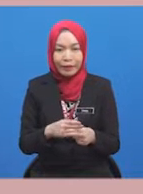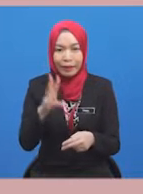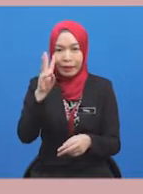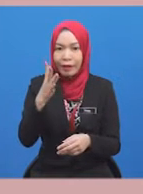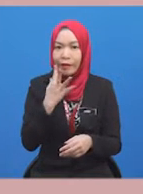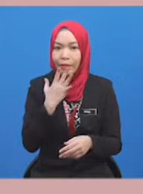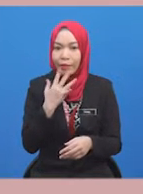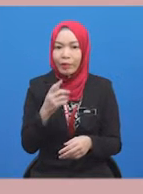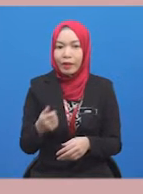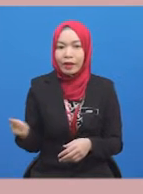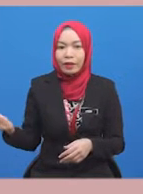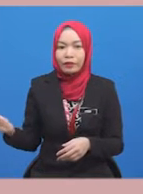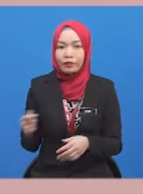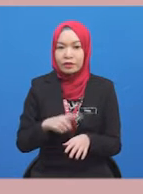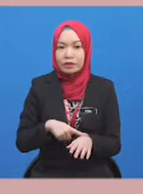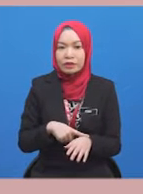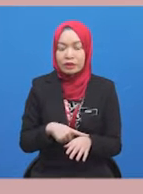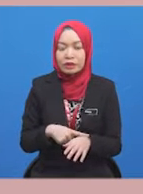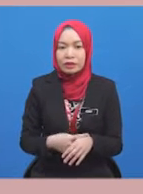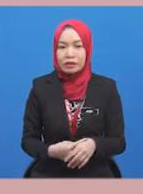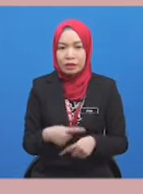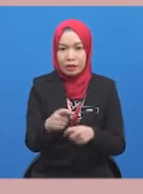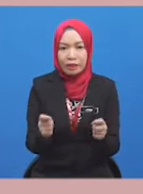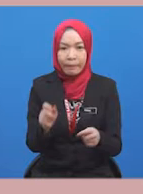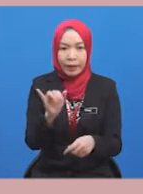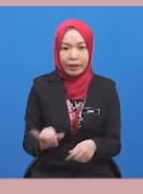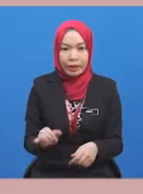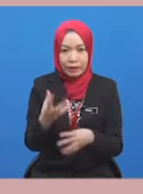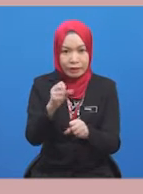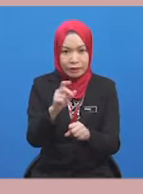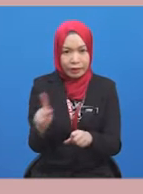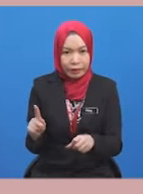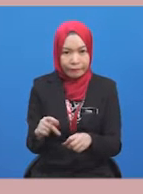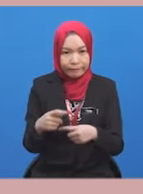color tools di ruangan yang disediakan.